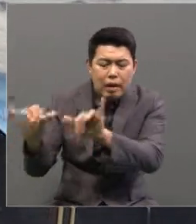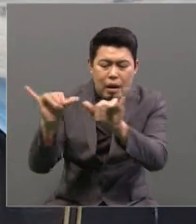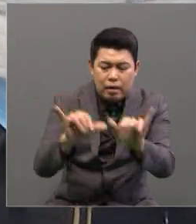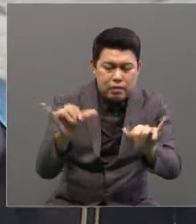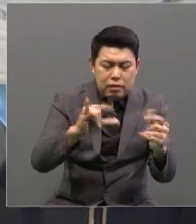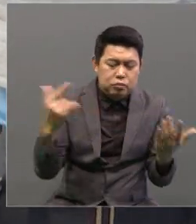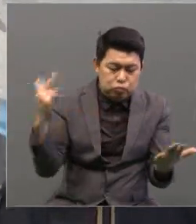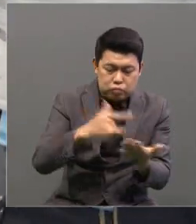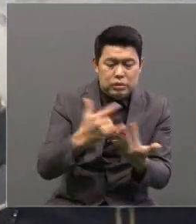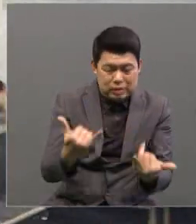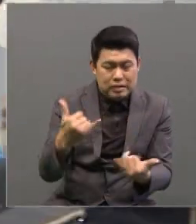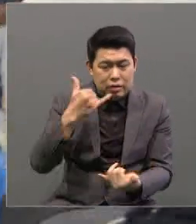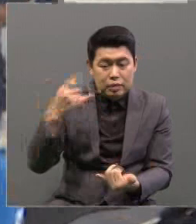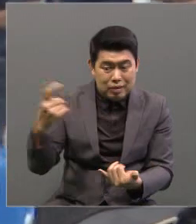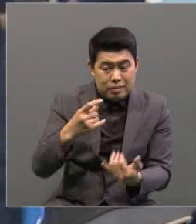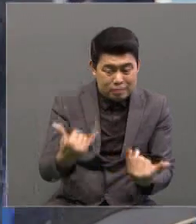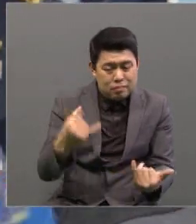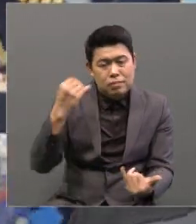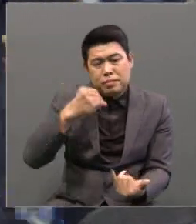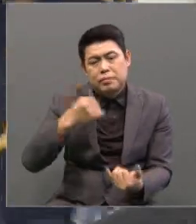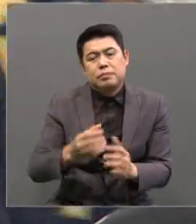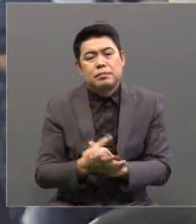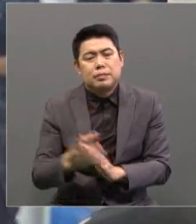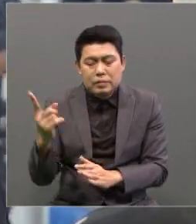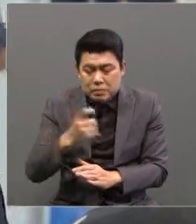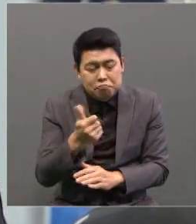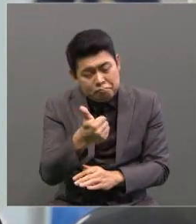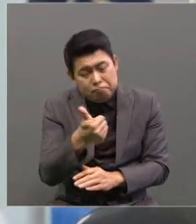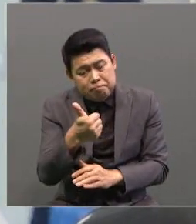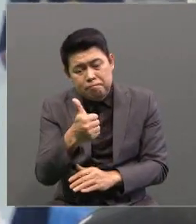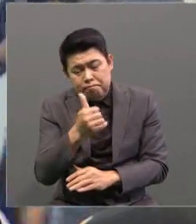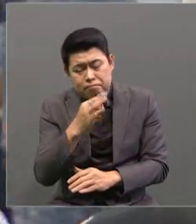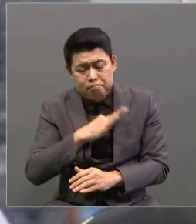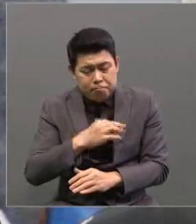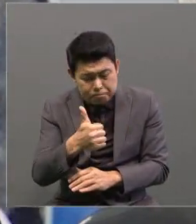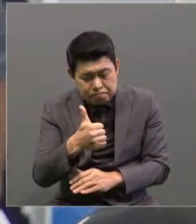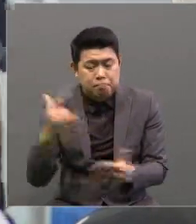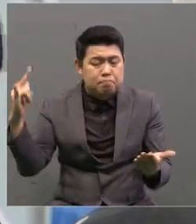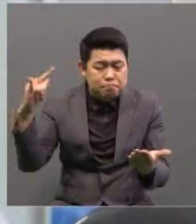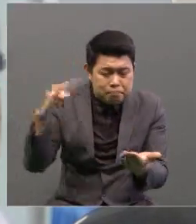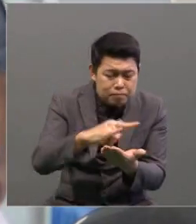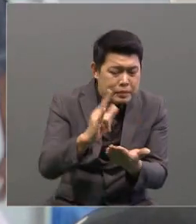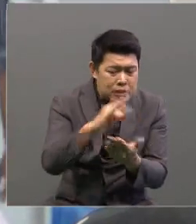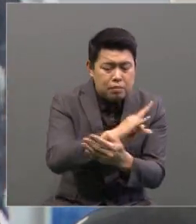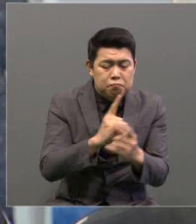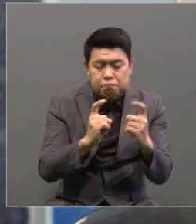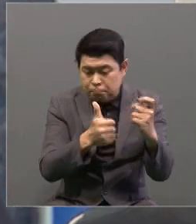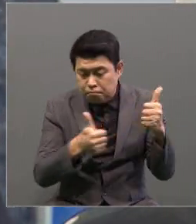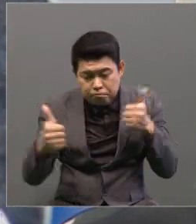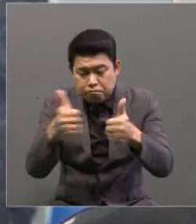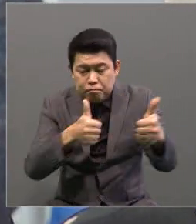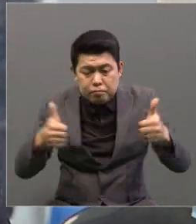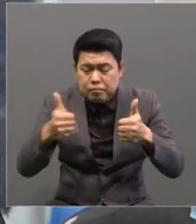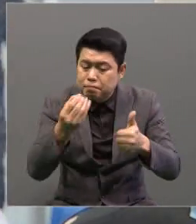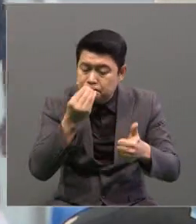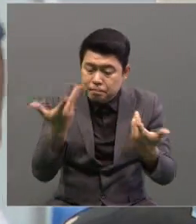นถึงทุกวันนี้ถึงวันนี้ก็ถามว่าเป็นยังไงบ้างเดินทางถึงไหนแล้วปลอดภัยไหมได้